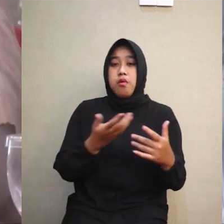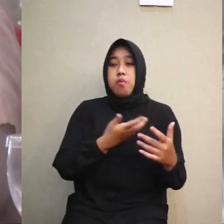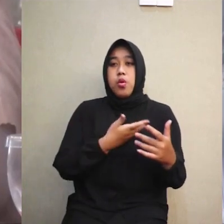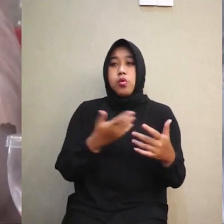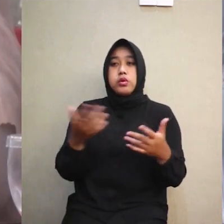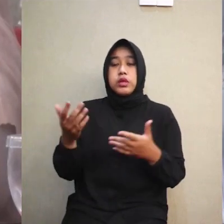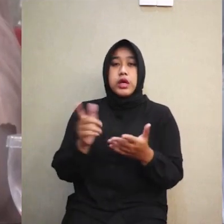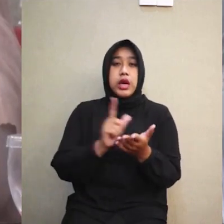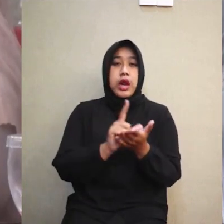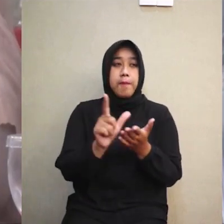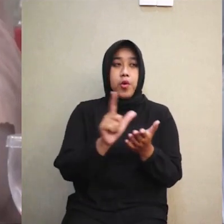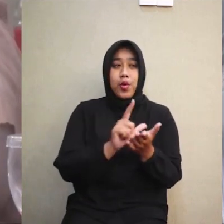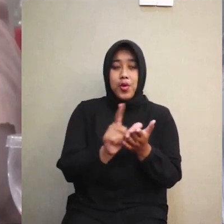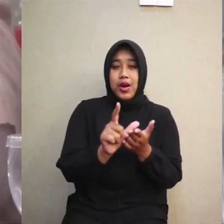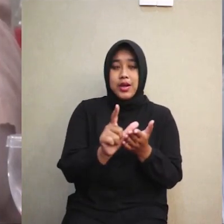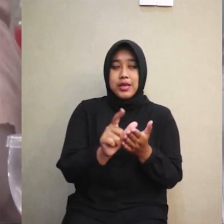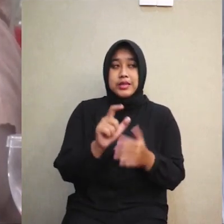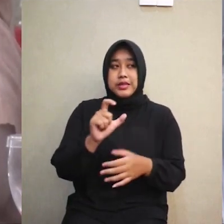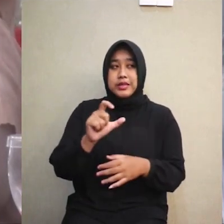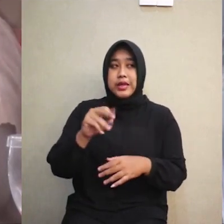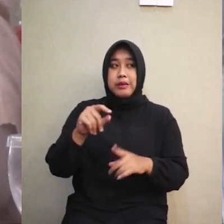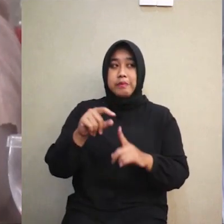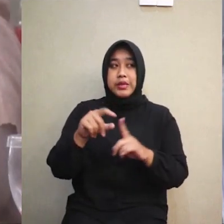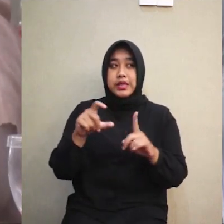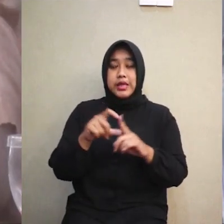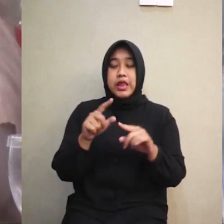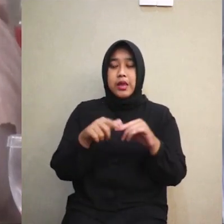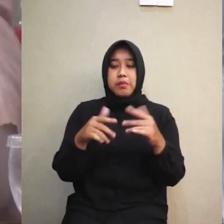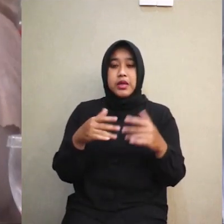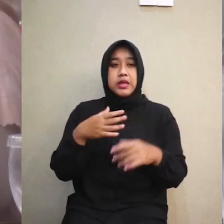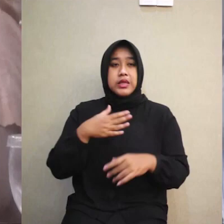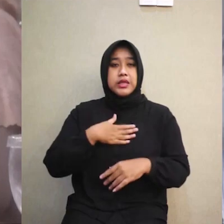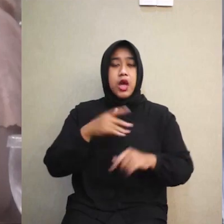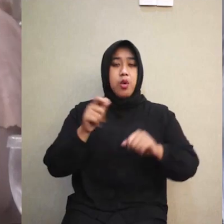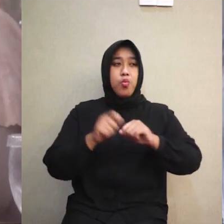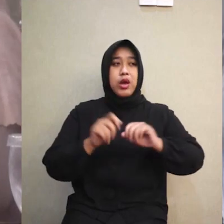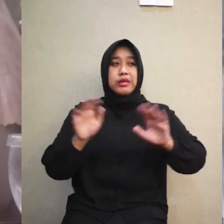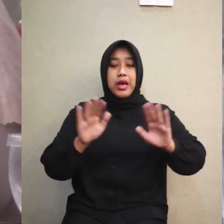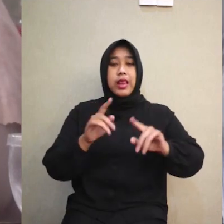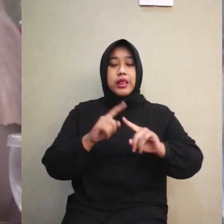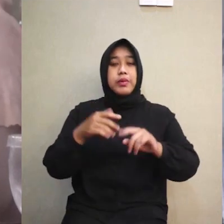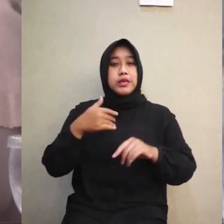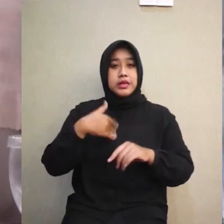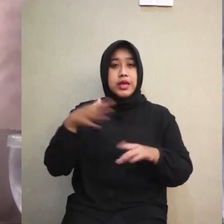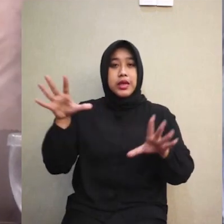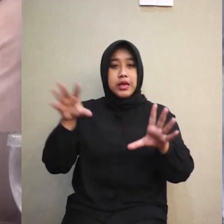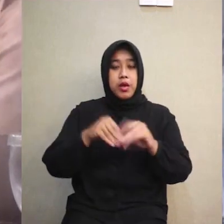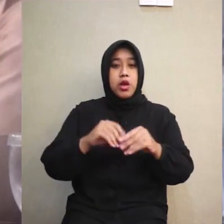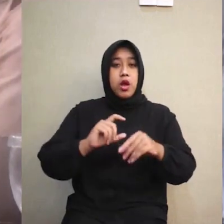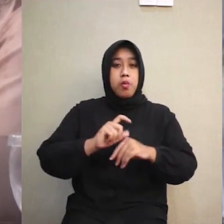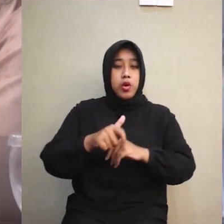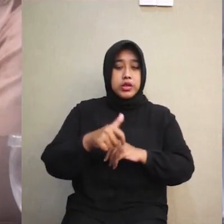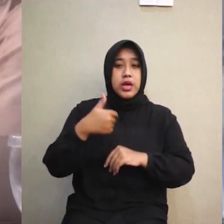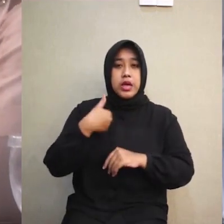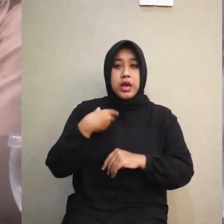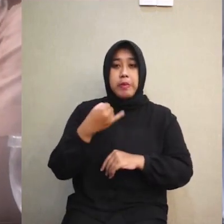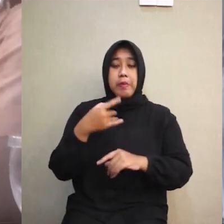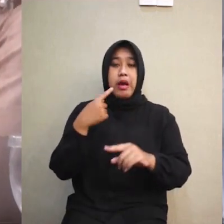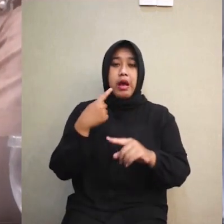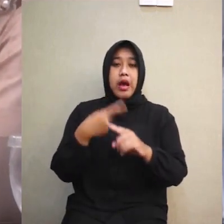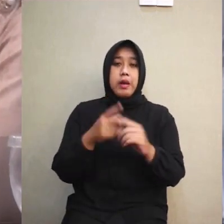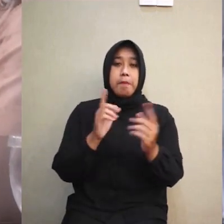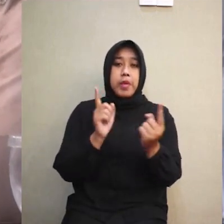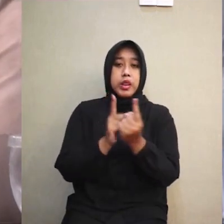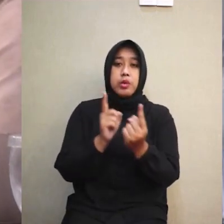sebetulnya dilaporkan untuk yang crvd tapi bukan saya enggak bikin tapi intinya adalah saya terlibat di dalam proses ada beberapa kali pertemuan